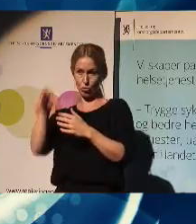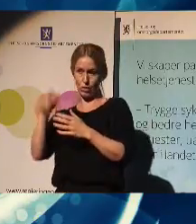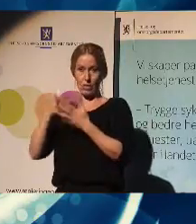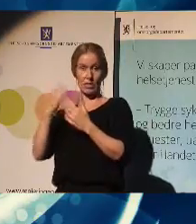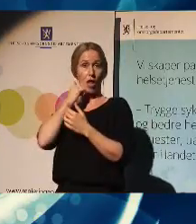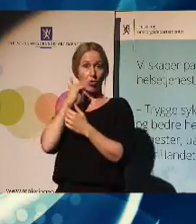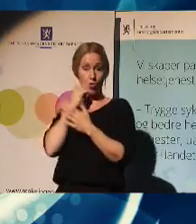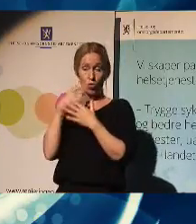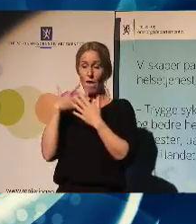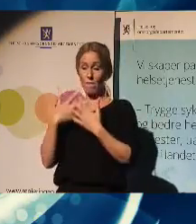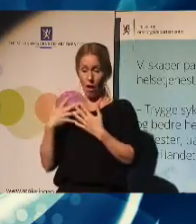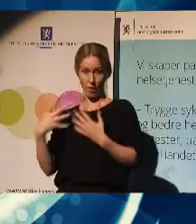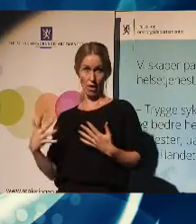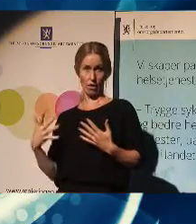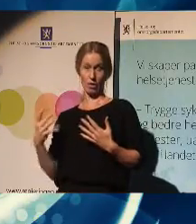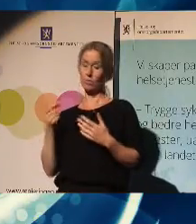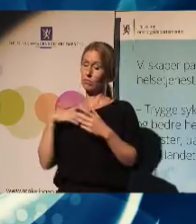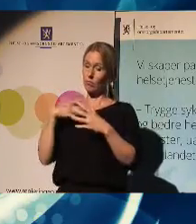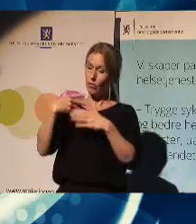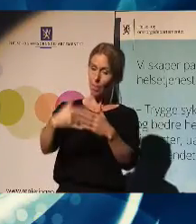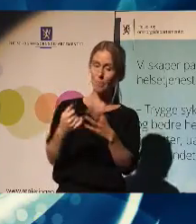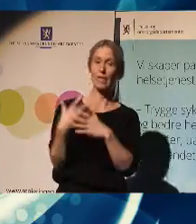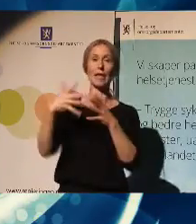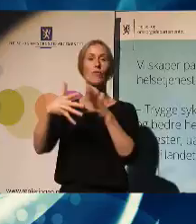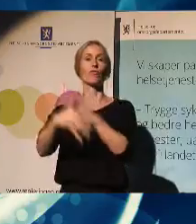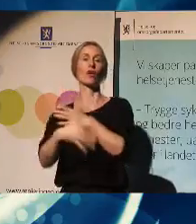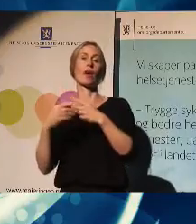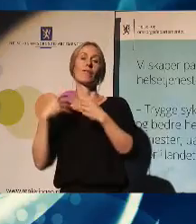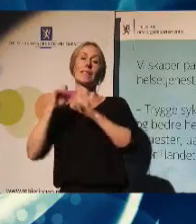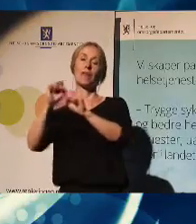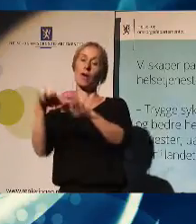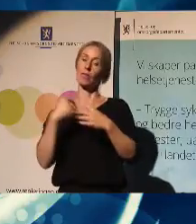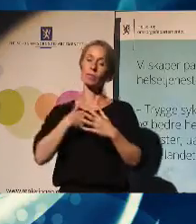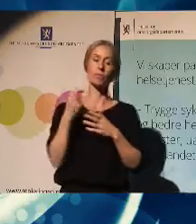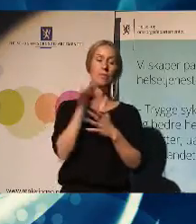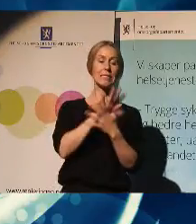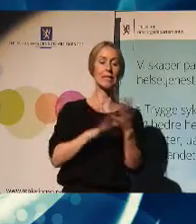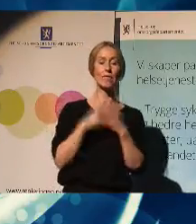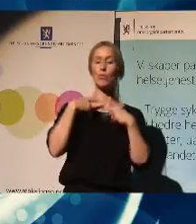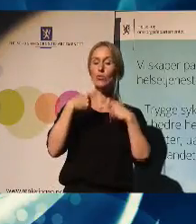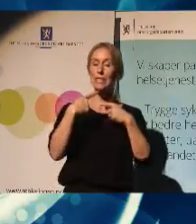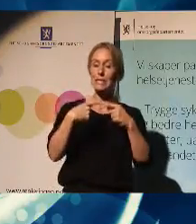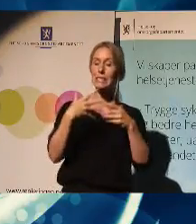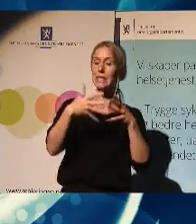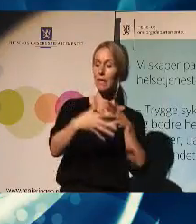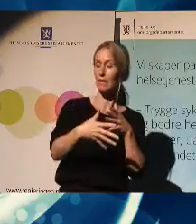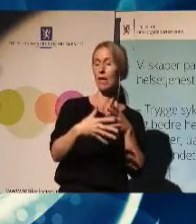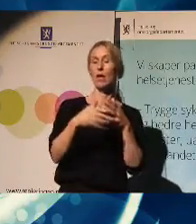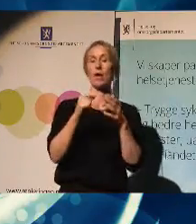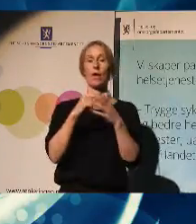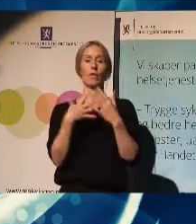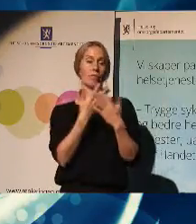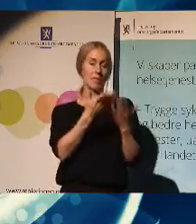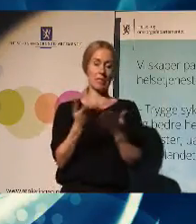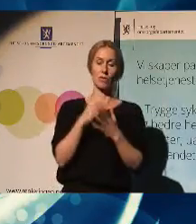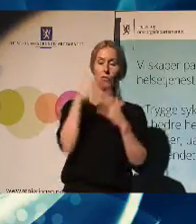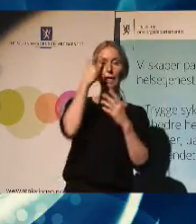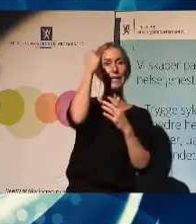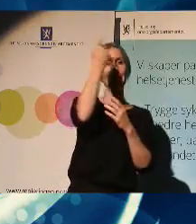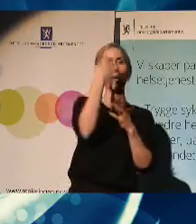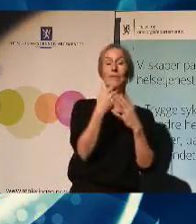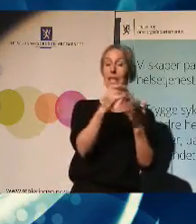til gjennomføring av tiltaket. Jeg beskriver prosessen vi har vært igjennom, både presentasjon av ideen til